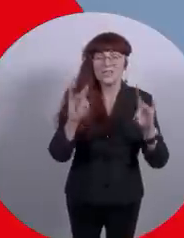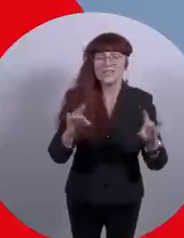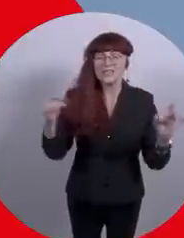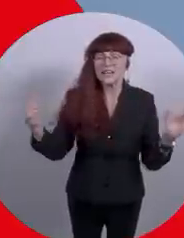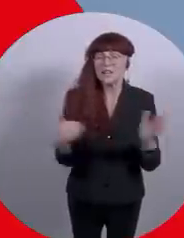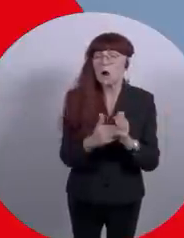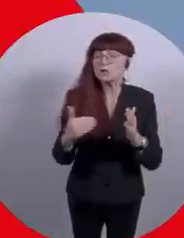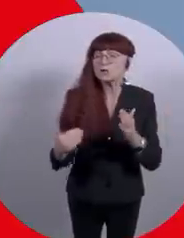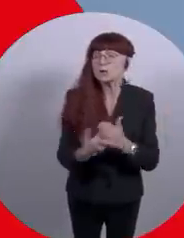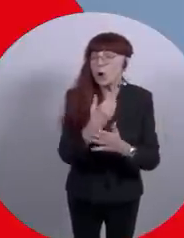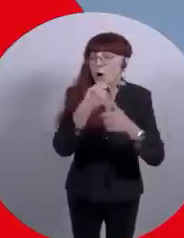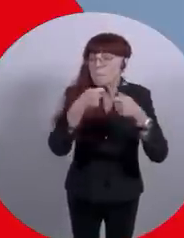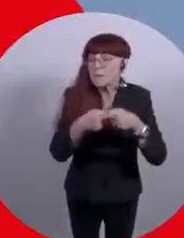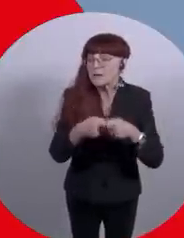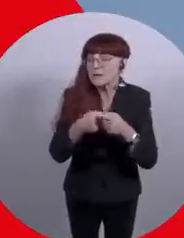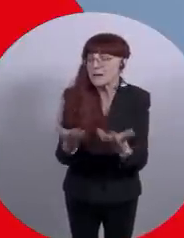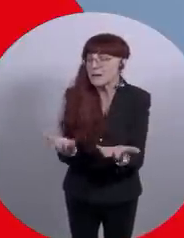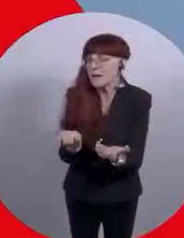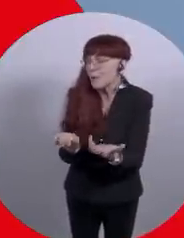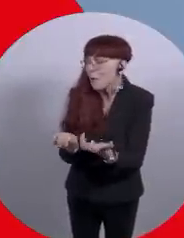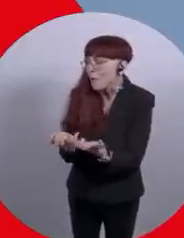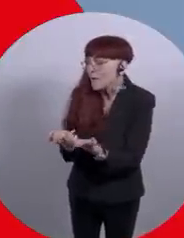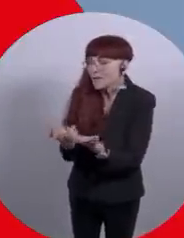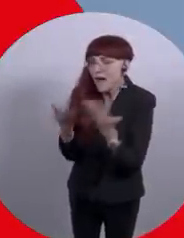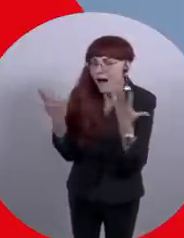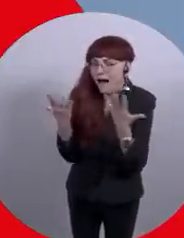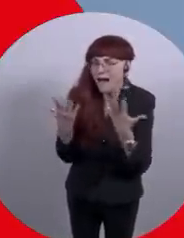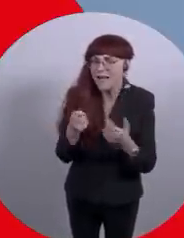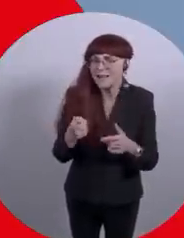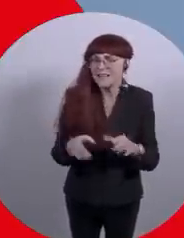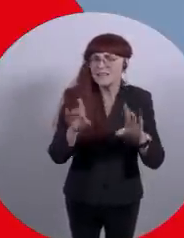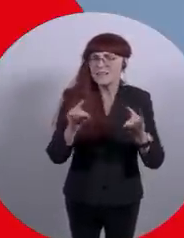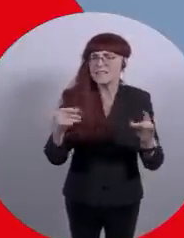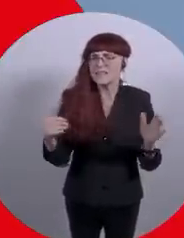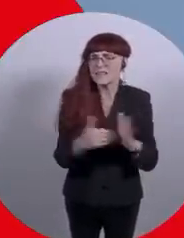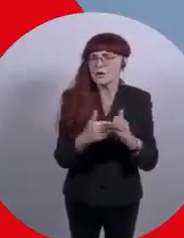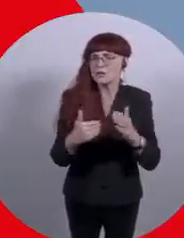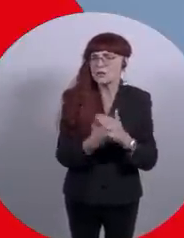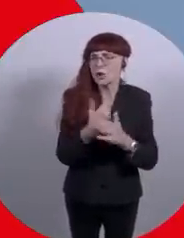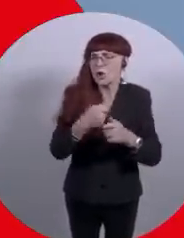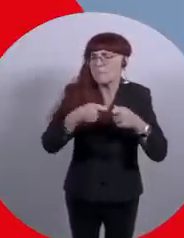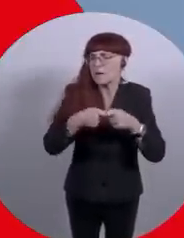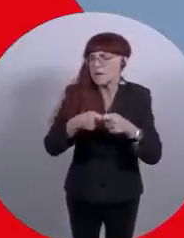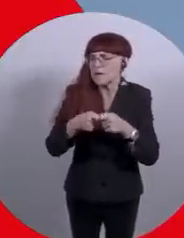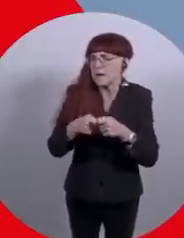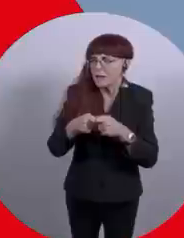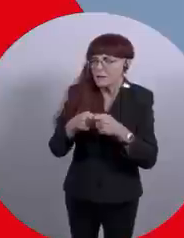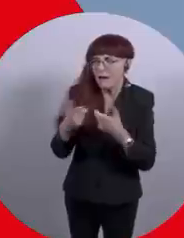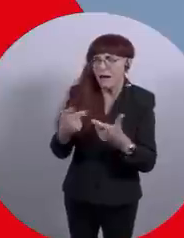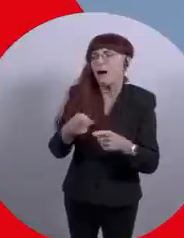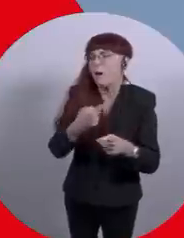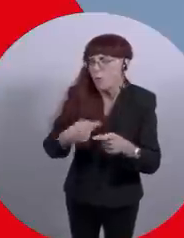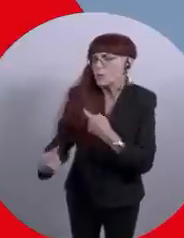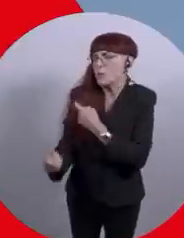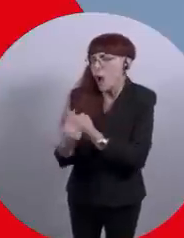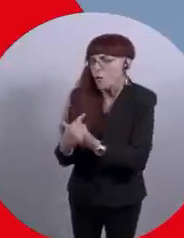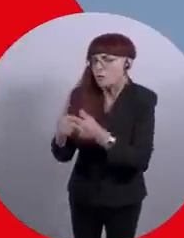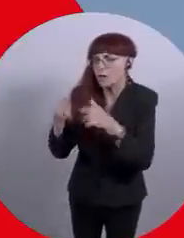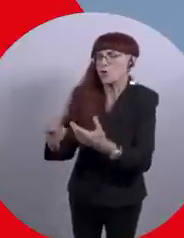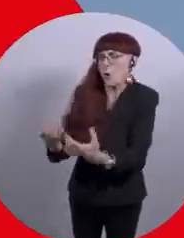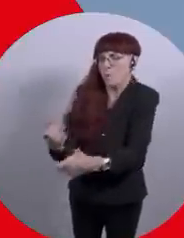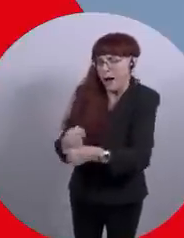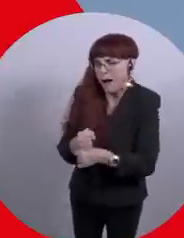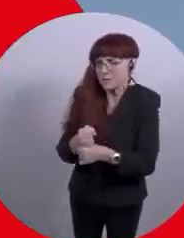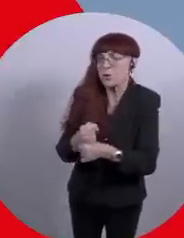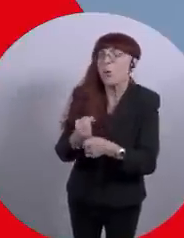gewonnen und unser Auftrag ist das all diese 10.000 neuen Mitglieder zu halten und weitere dazu zu gewinnen das ist unser Auftrag hier erinnern